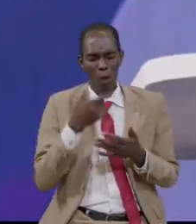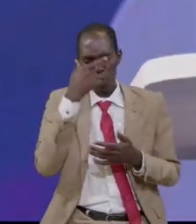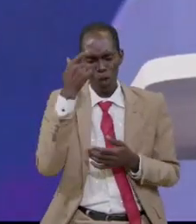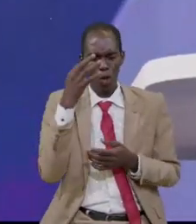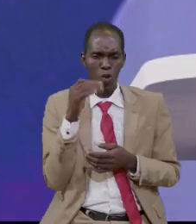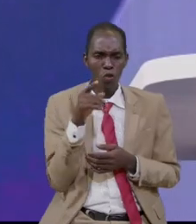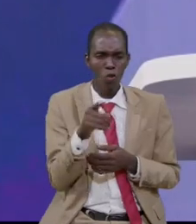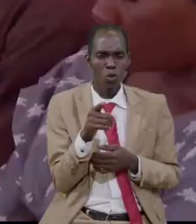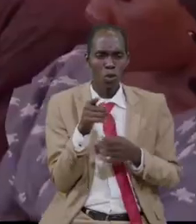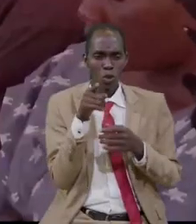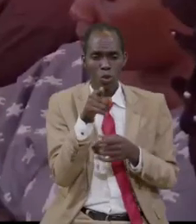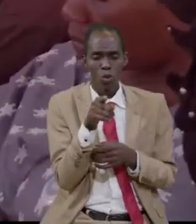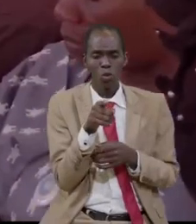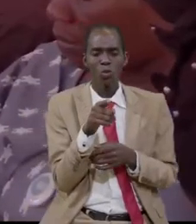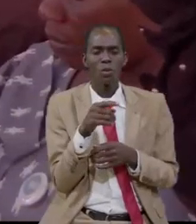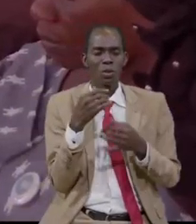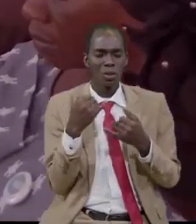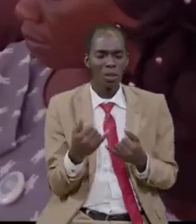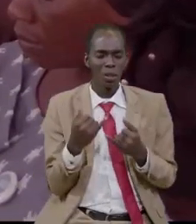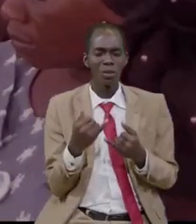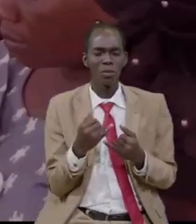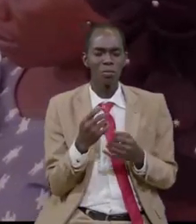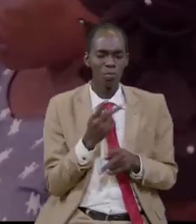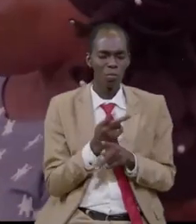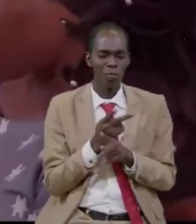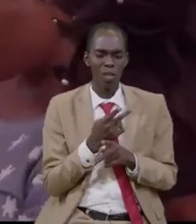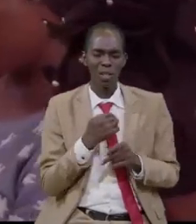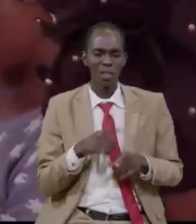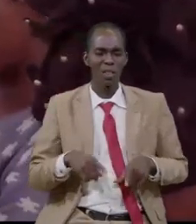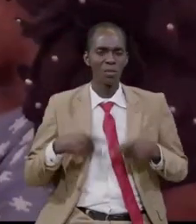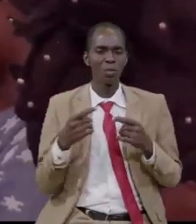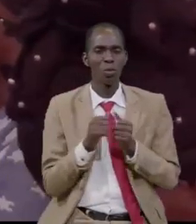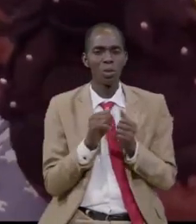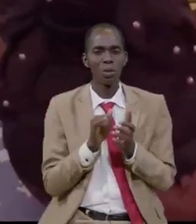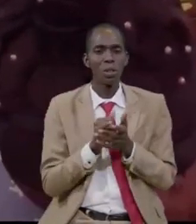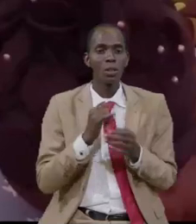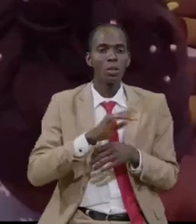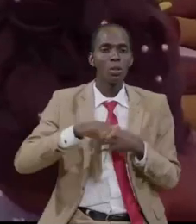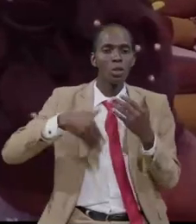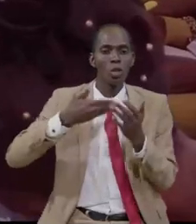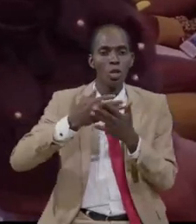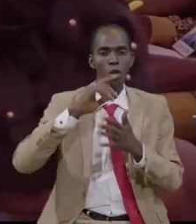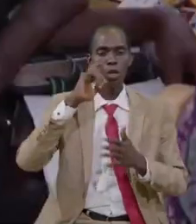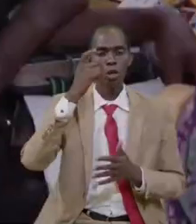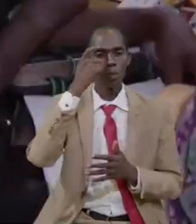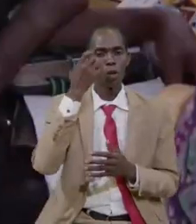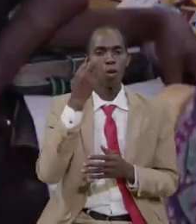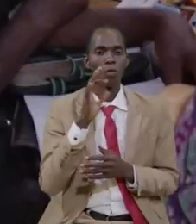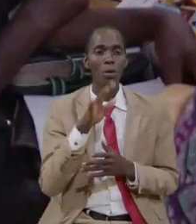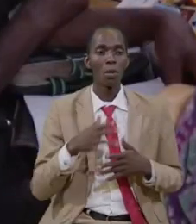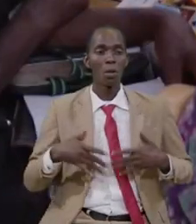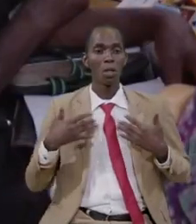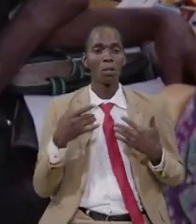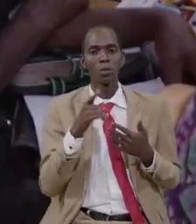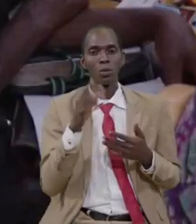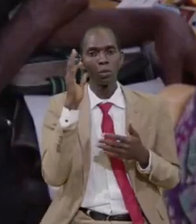donné par le Père sur la croix à cause de vous. Vous voyez, et toute votre vie, vous placez